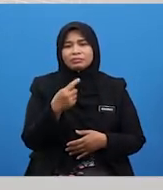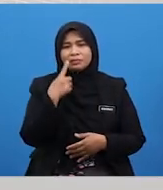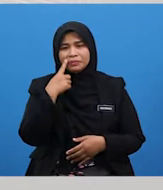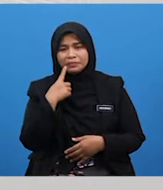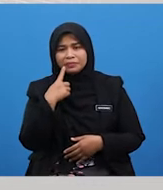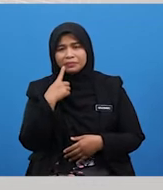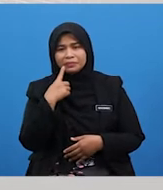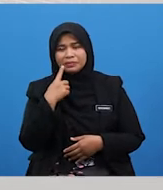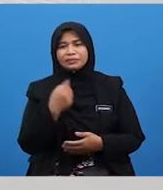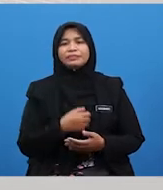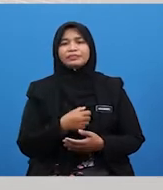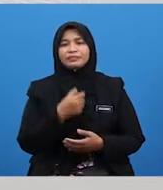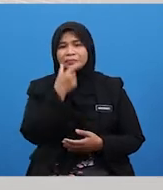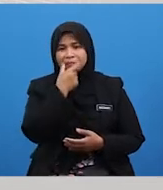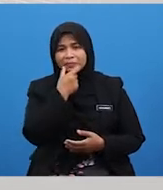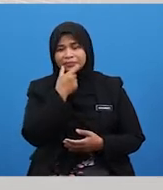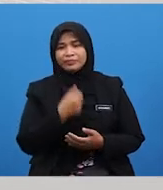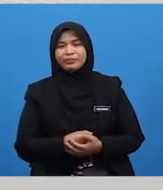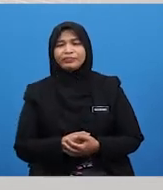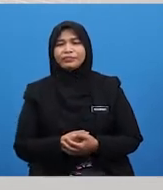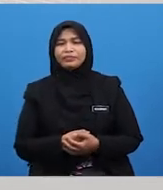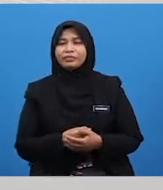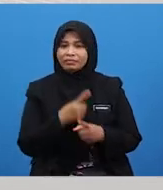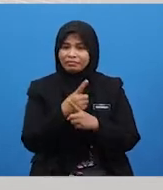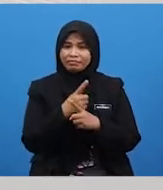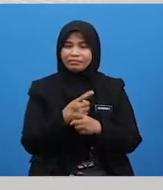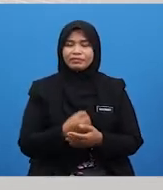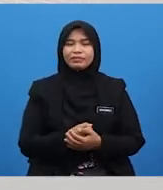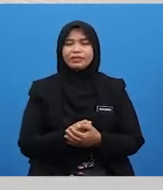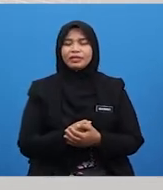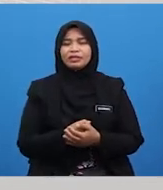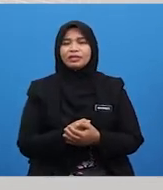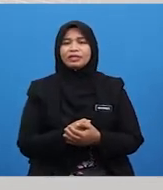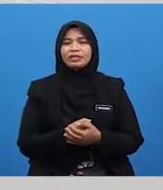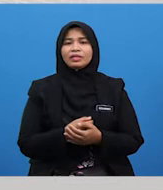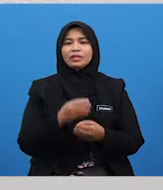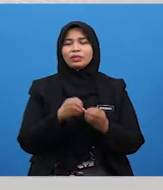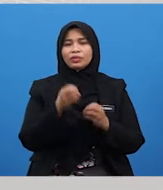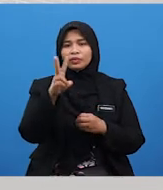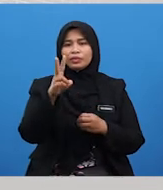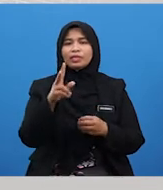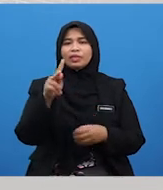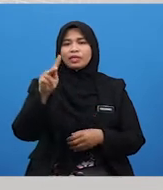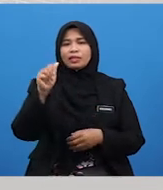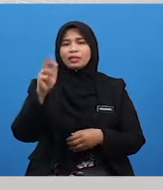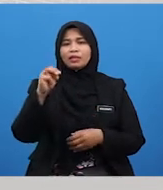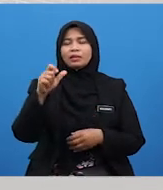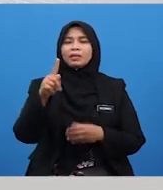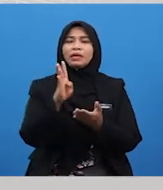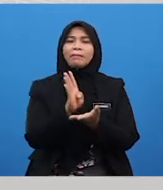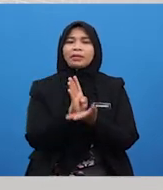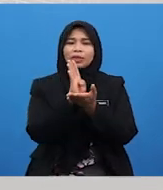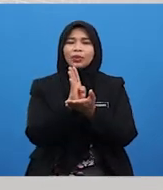Sedih. Betul? Ya. Situasi dua. Kamal membantu anak jirannya